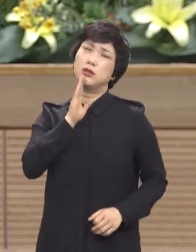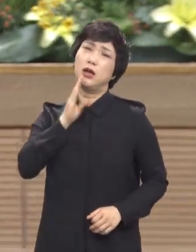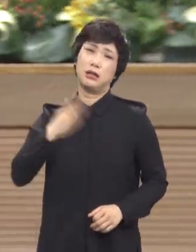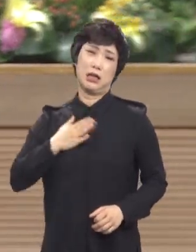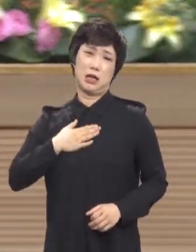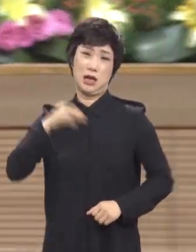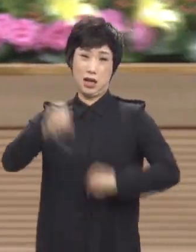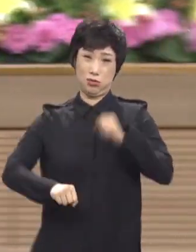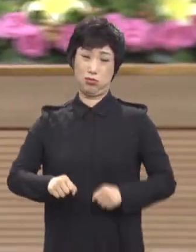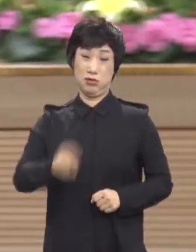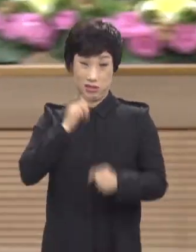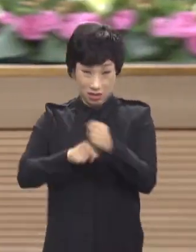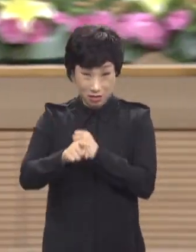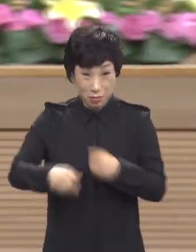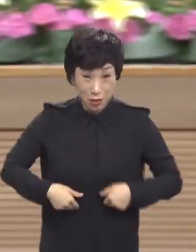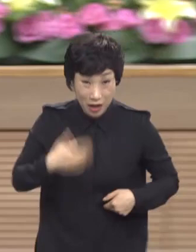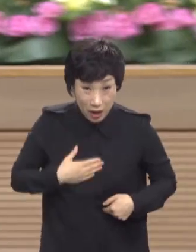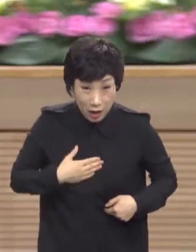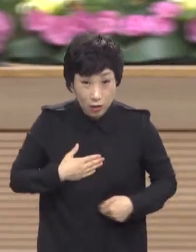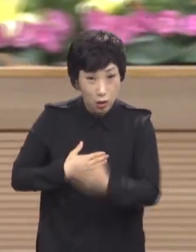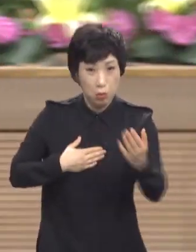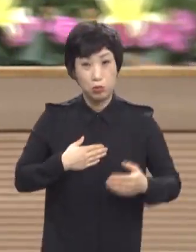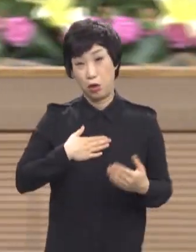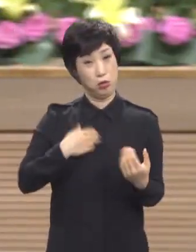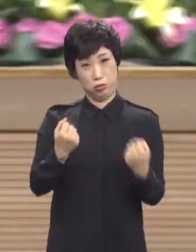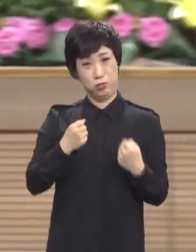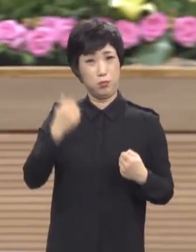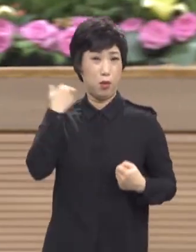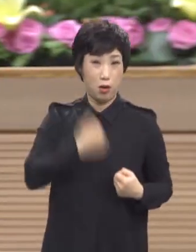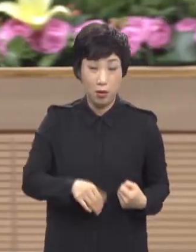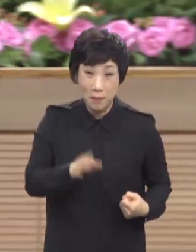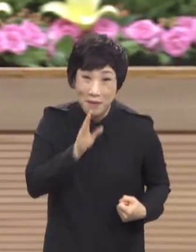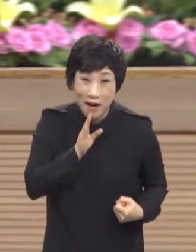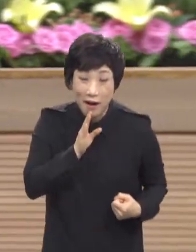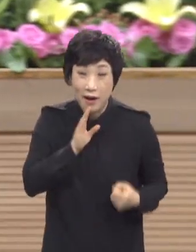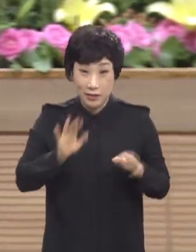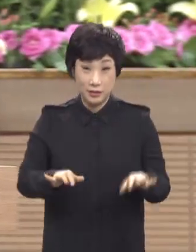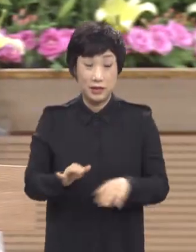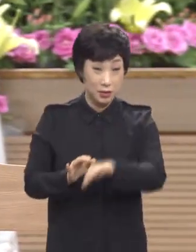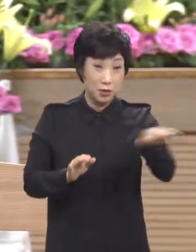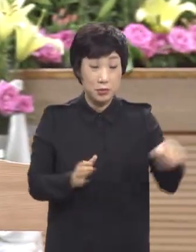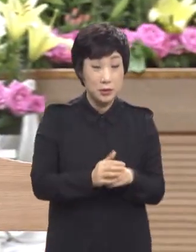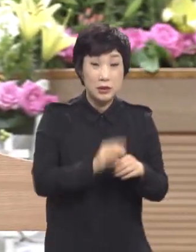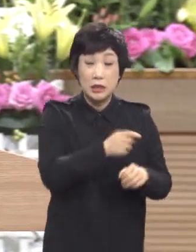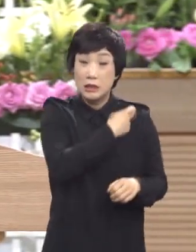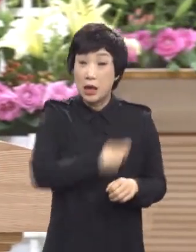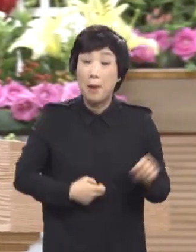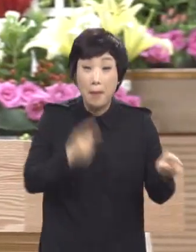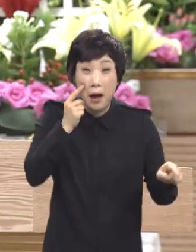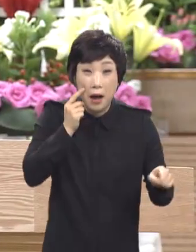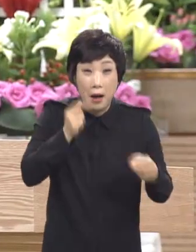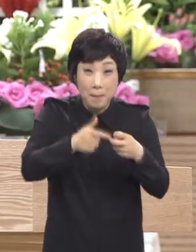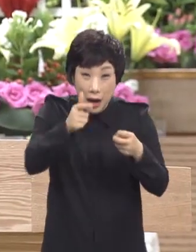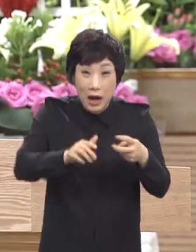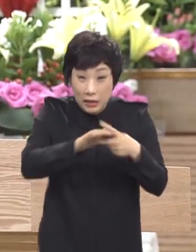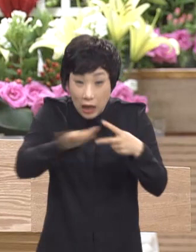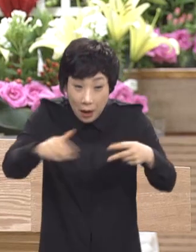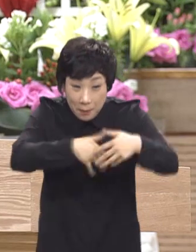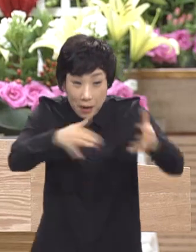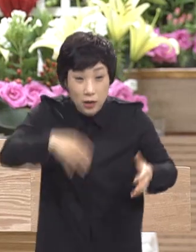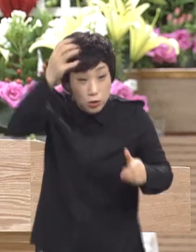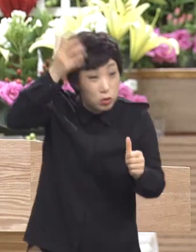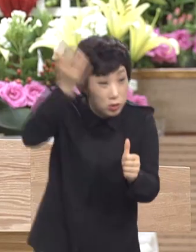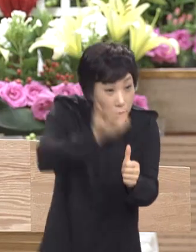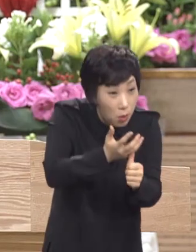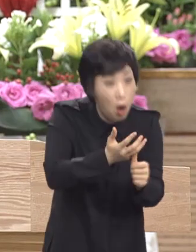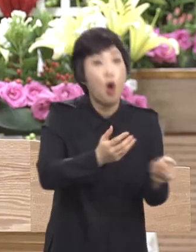돼야 되는데 스스로 못하나 마가다라빵에 성령이 임하니 하더라 그 말이야.